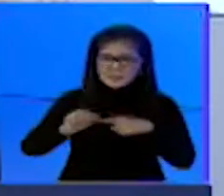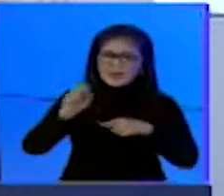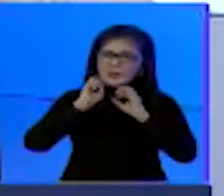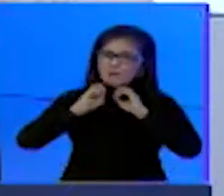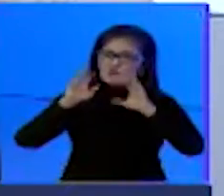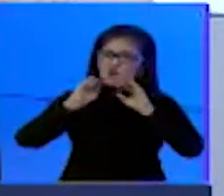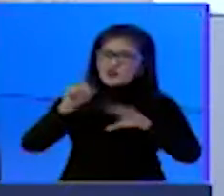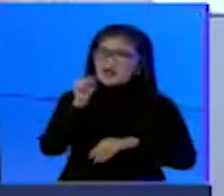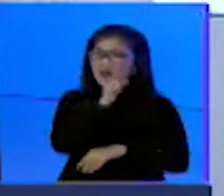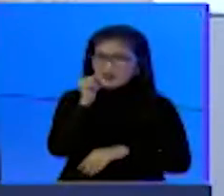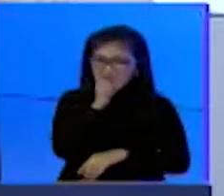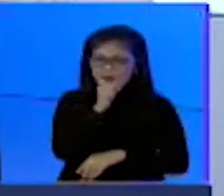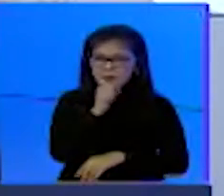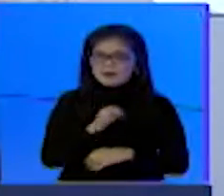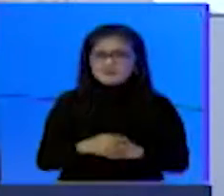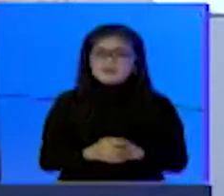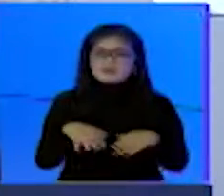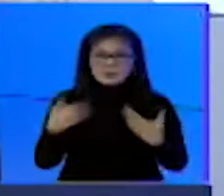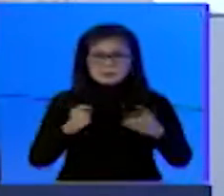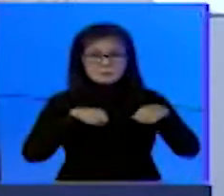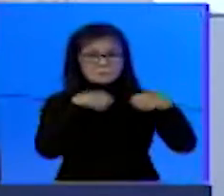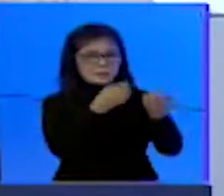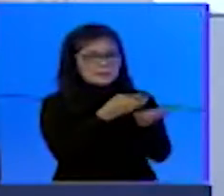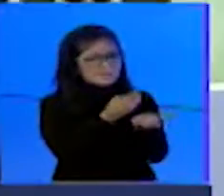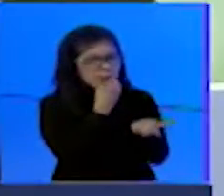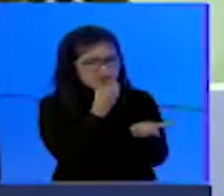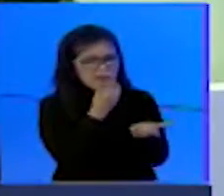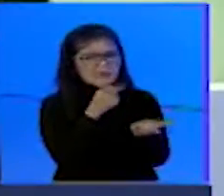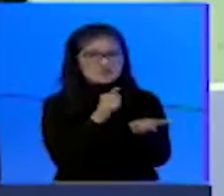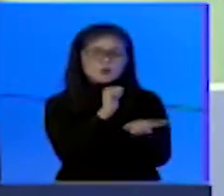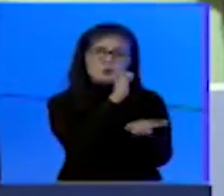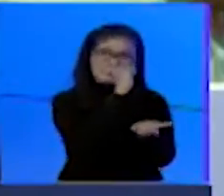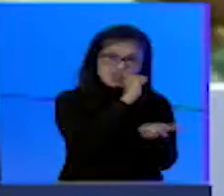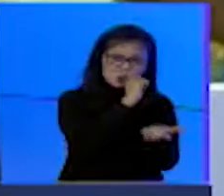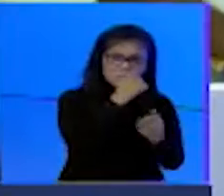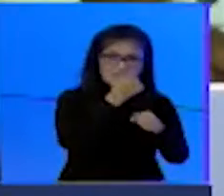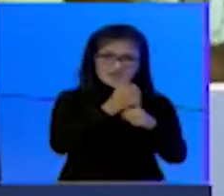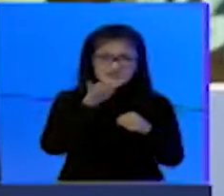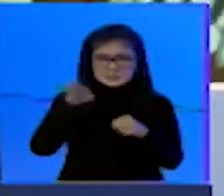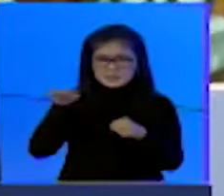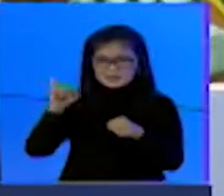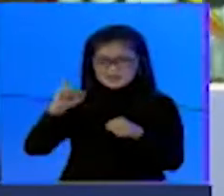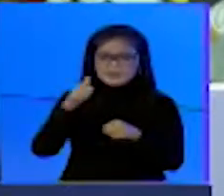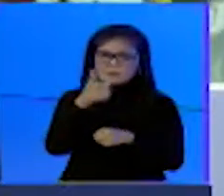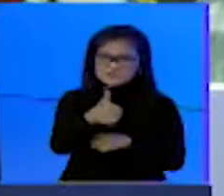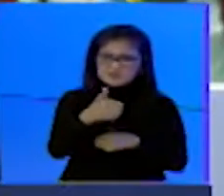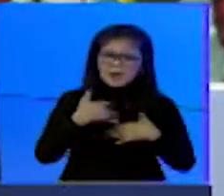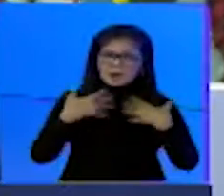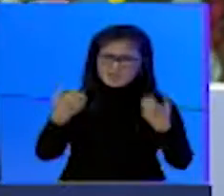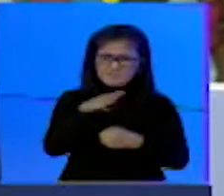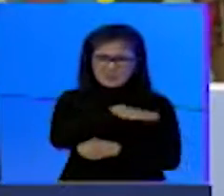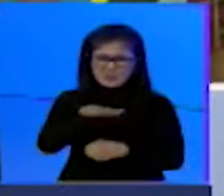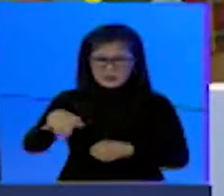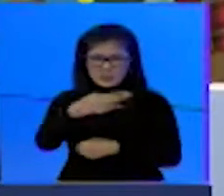dengan memberi mereka makanan dan minuman yang bergizi. Ya, harapannya tentu agar anak-anak Indonesia, satu